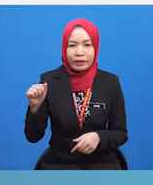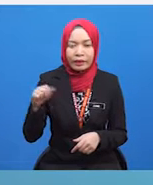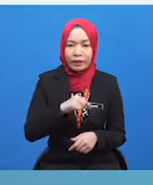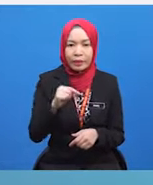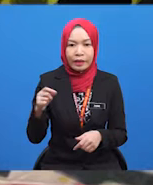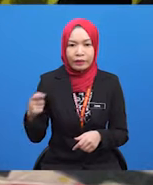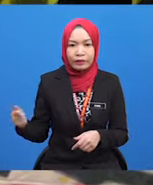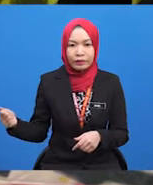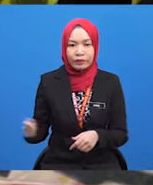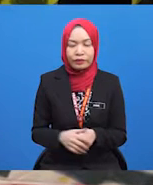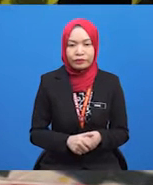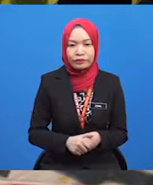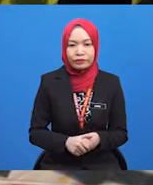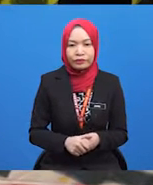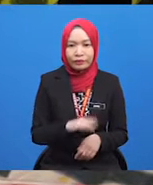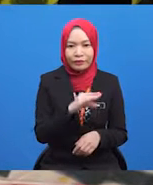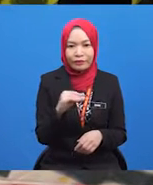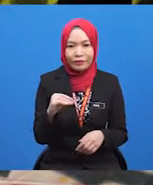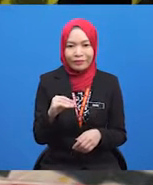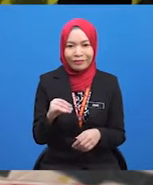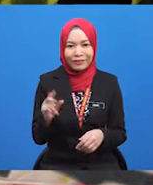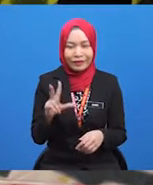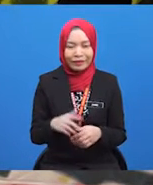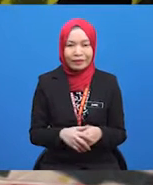betul. Sekian sahaja sesi